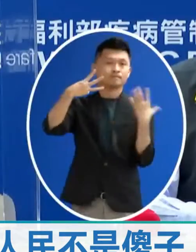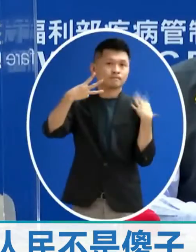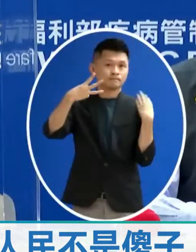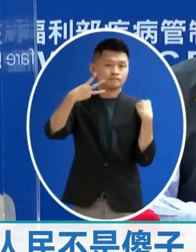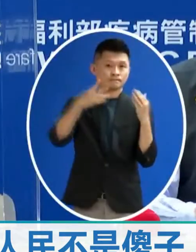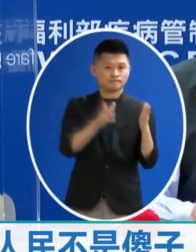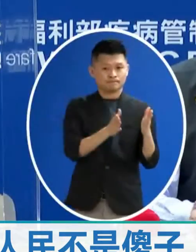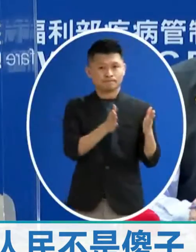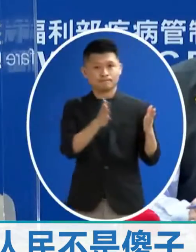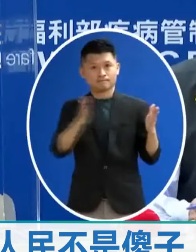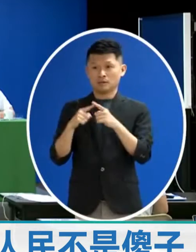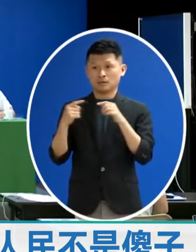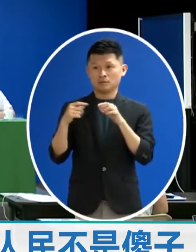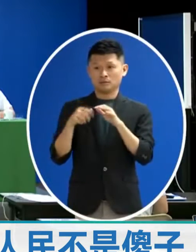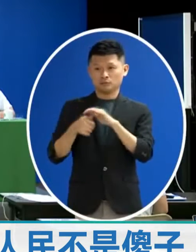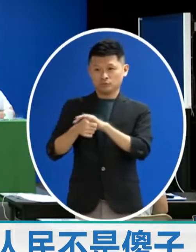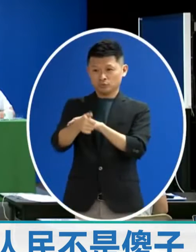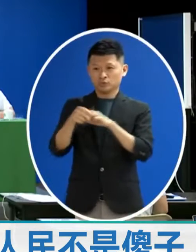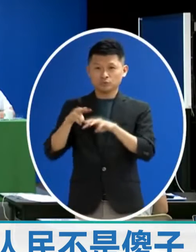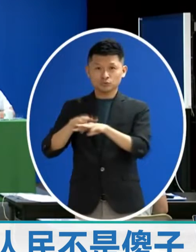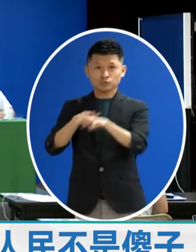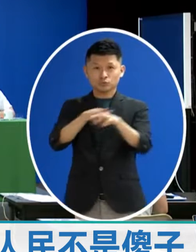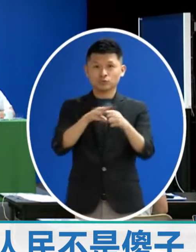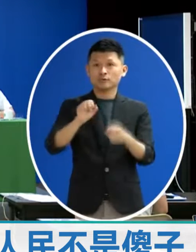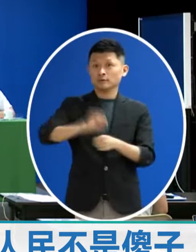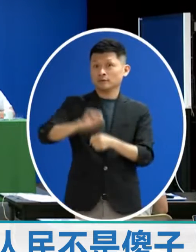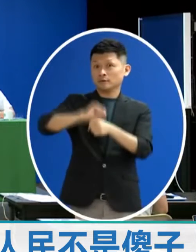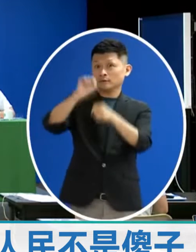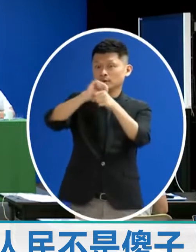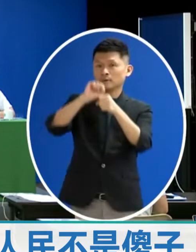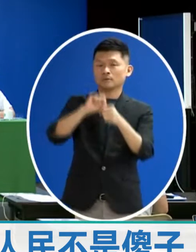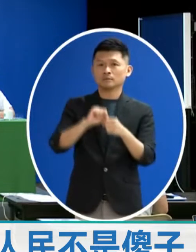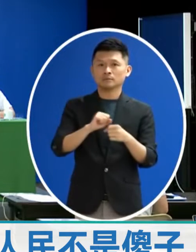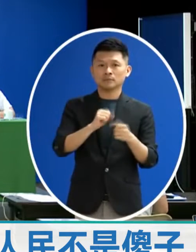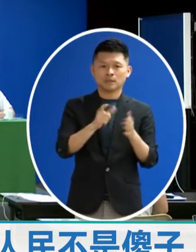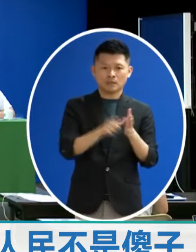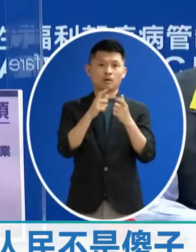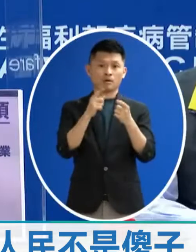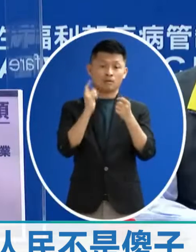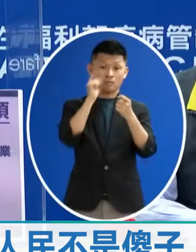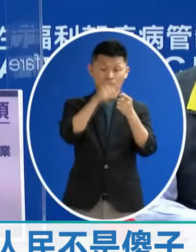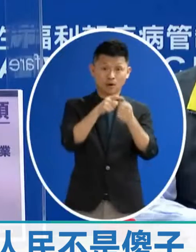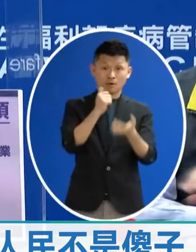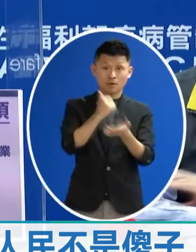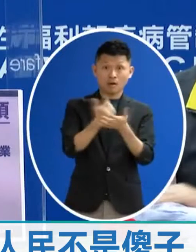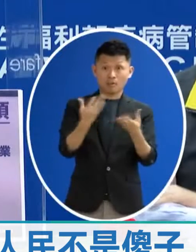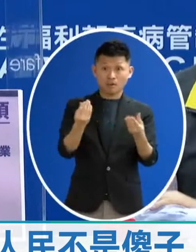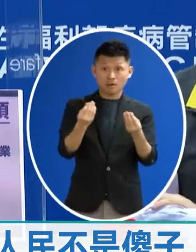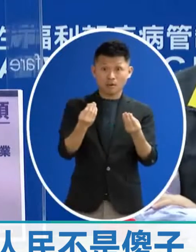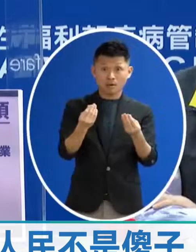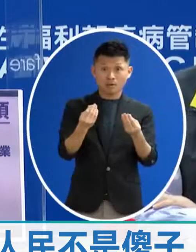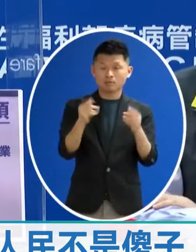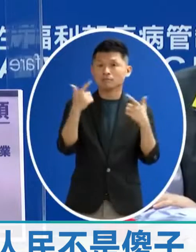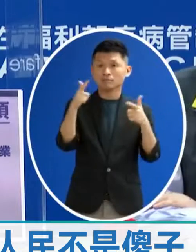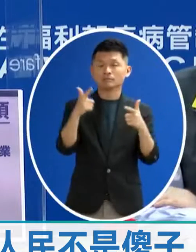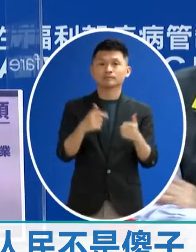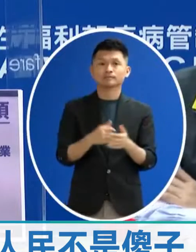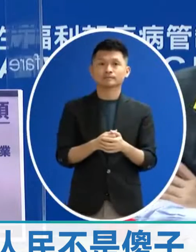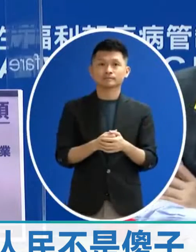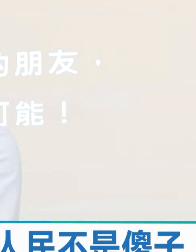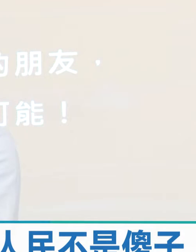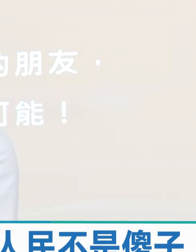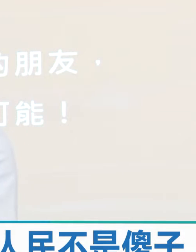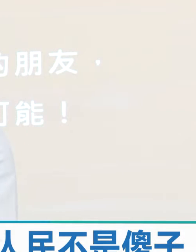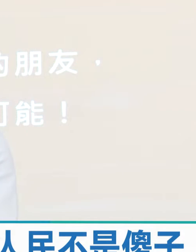苗？对此，国民党参选人蒋万安回呛：“人民也不是傻子。” 陈时中不是疯子，但人民也不是傻